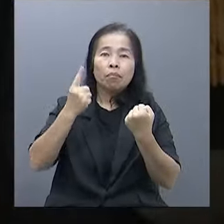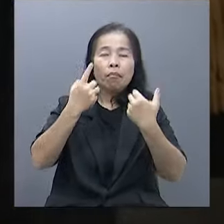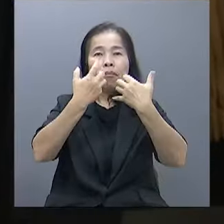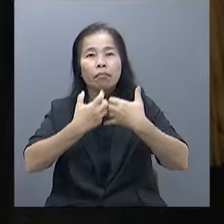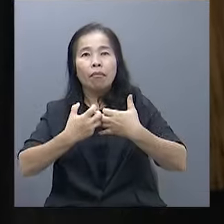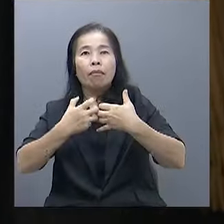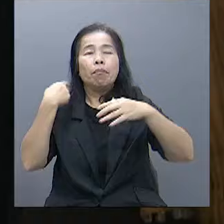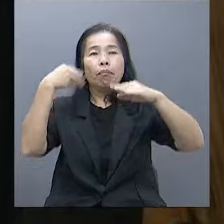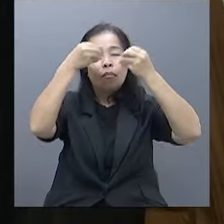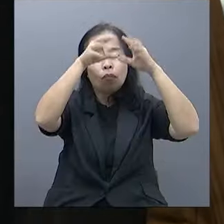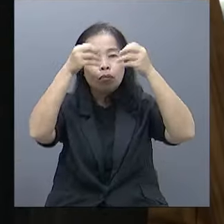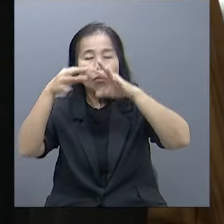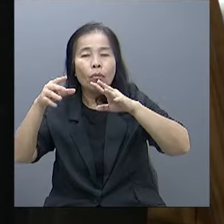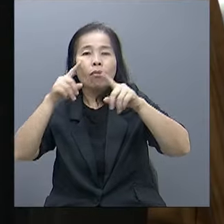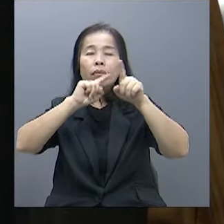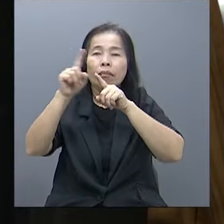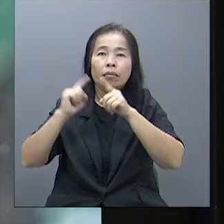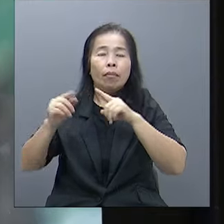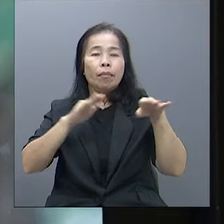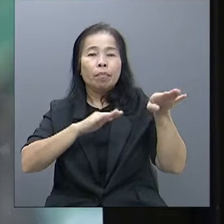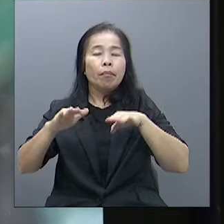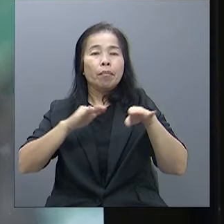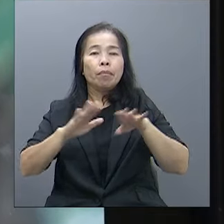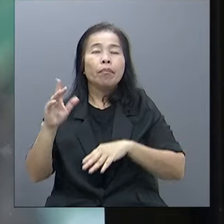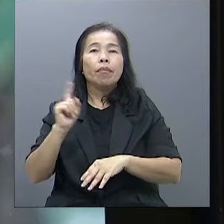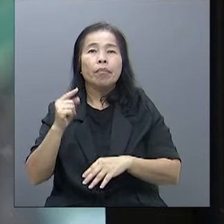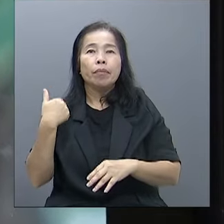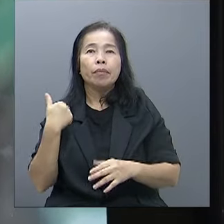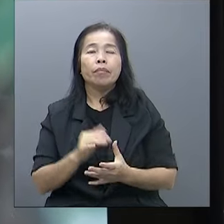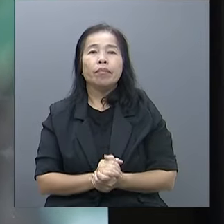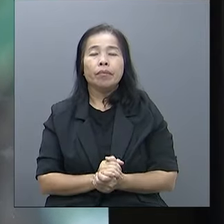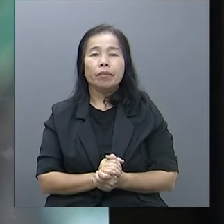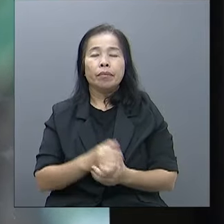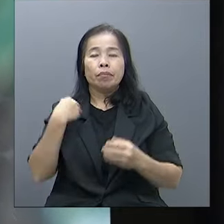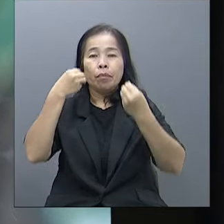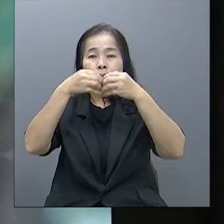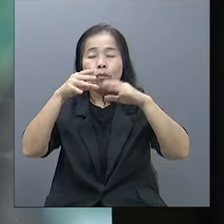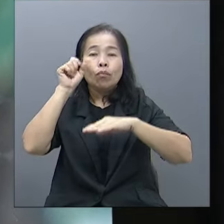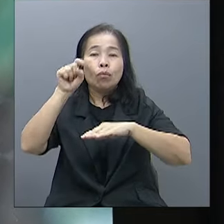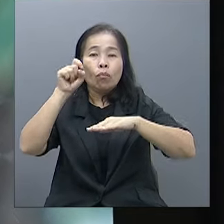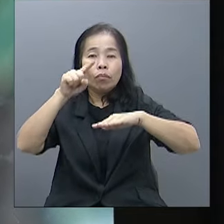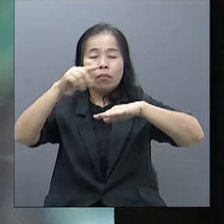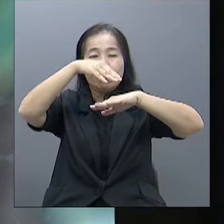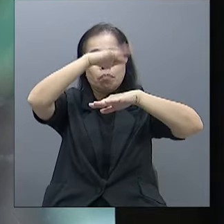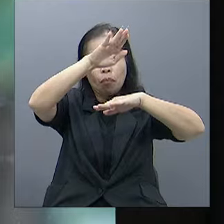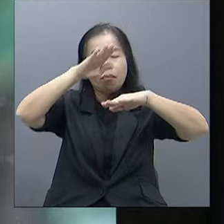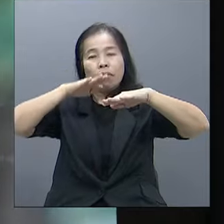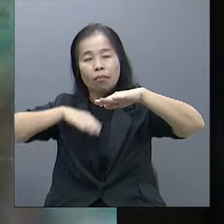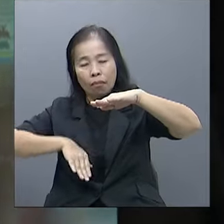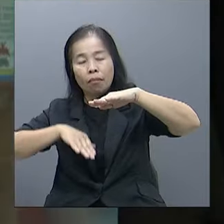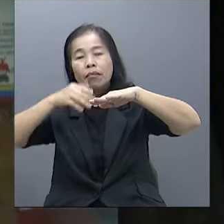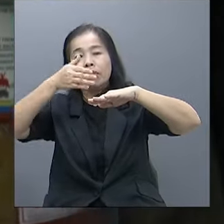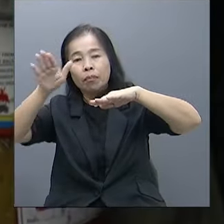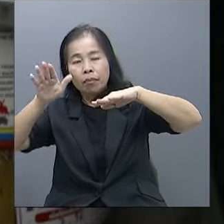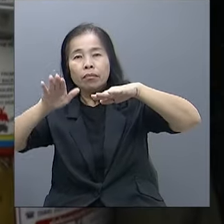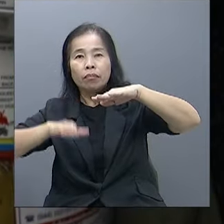กเฉินต่างๆว่ามีความพร้อมแค่ไหนตั้งแต่ประตูฉุกเฉินนะครับด้านหลังแล้วก็ด้านบนนะครับมีตั้งแต่ดูชุดดับเ